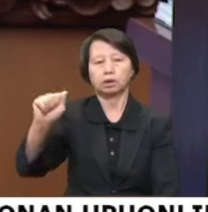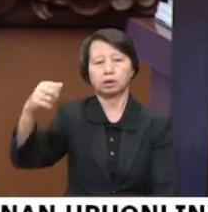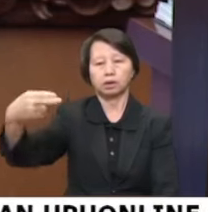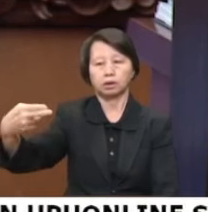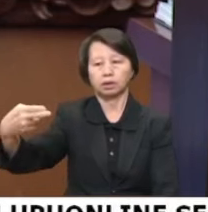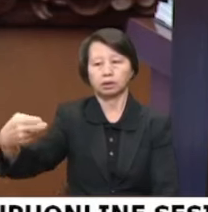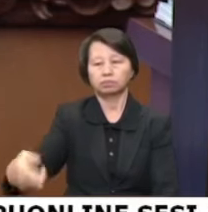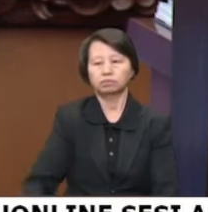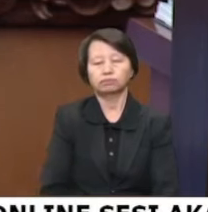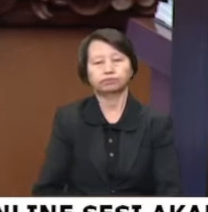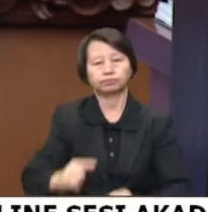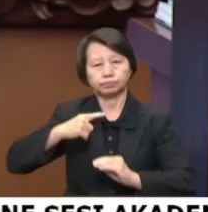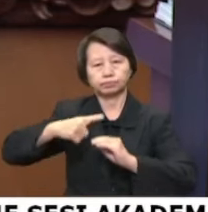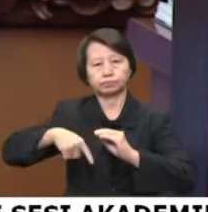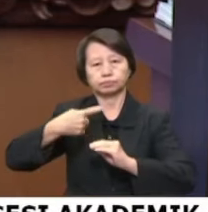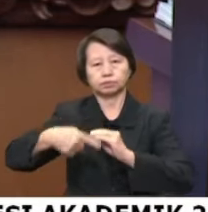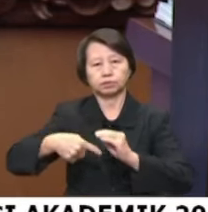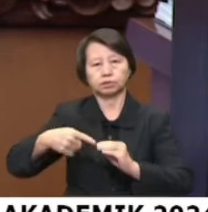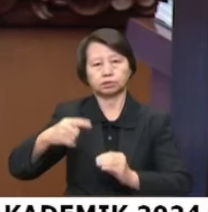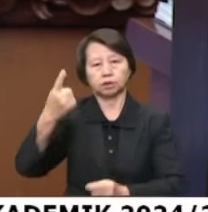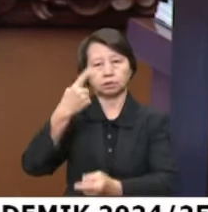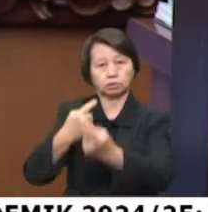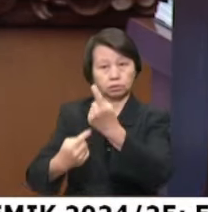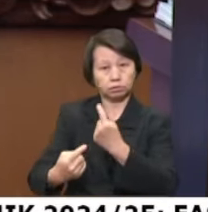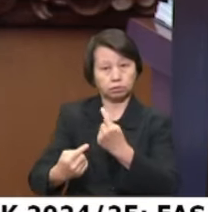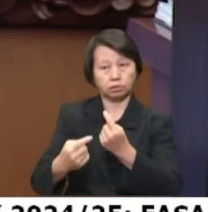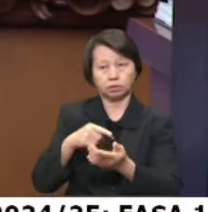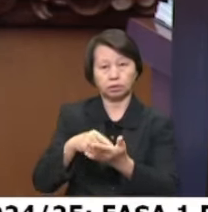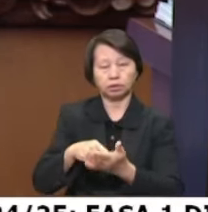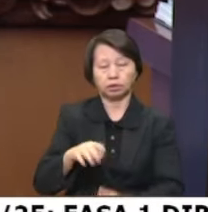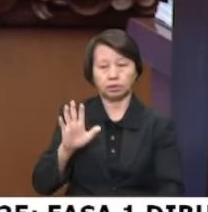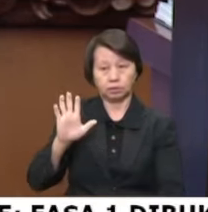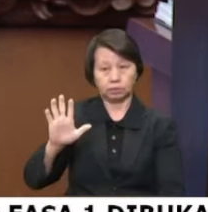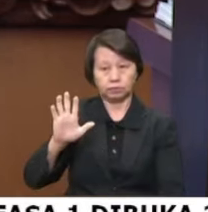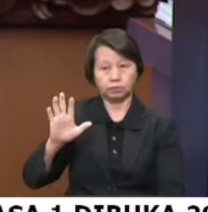ini mengenai soalan ini, sebentar.